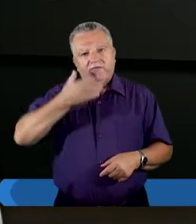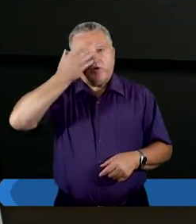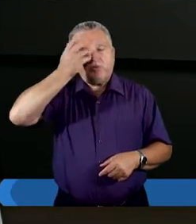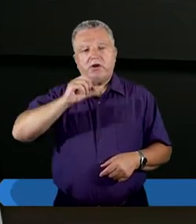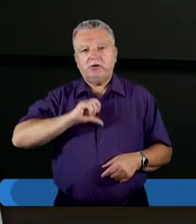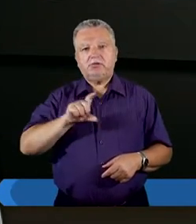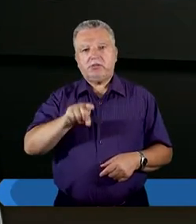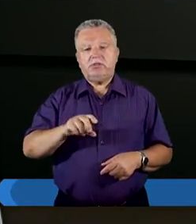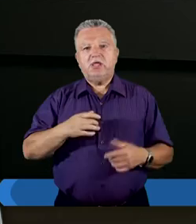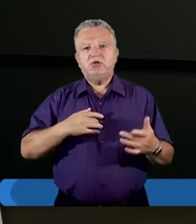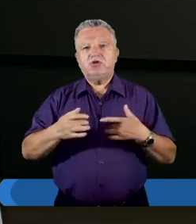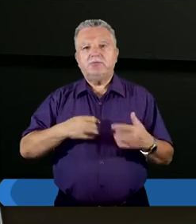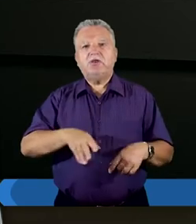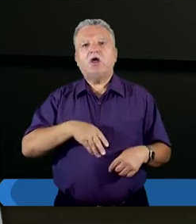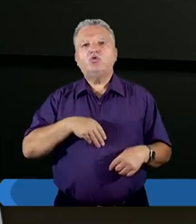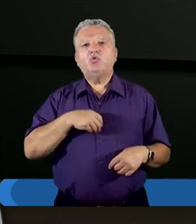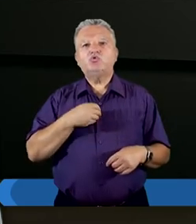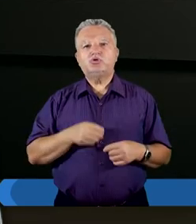duszy.